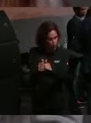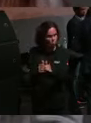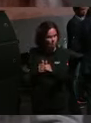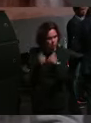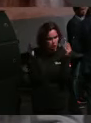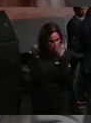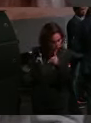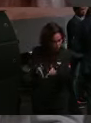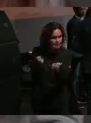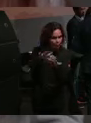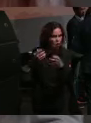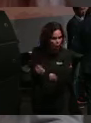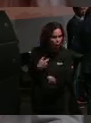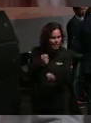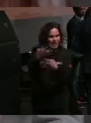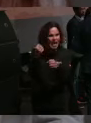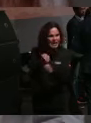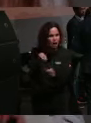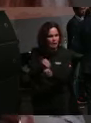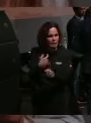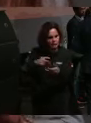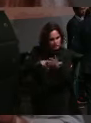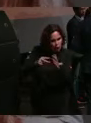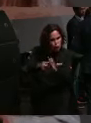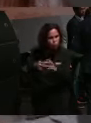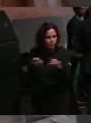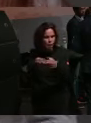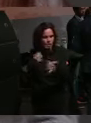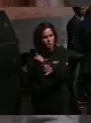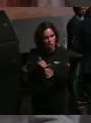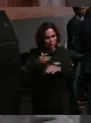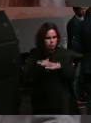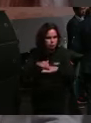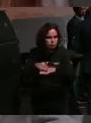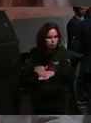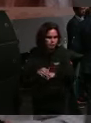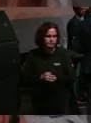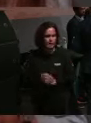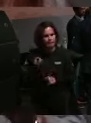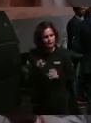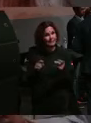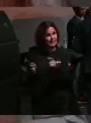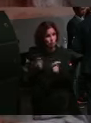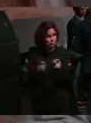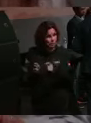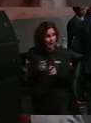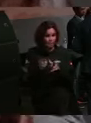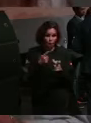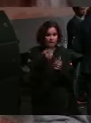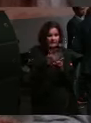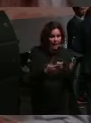med årlige og flere ganger I året statusmøter på hvordan man planlegger Snøhvit Future. For det har jo vært diskutert både